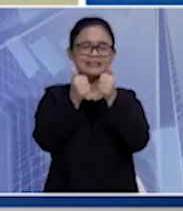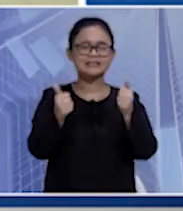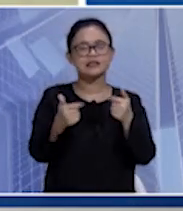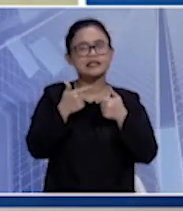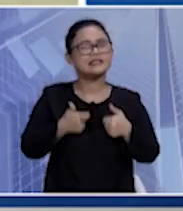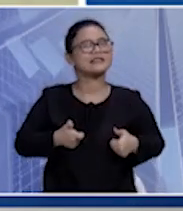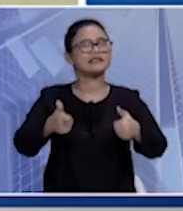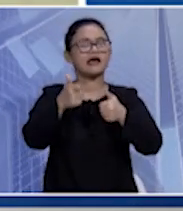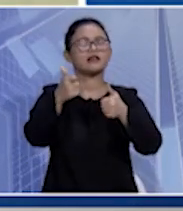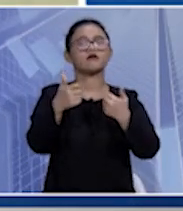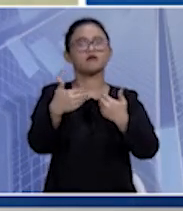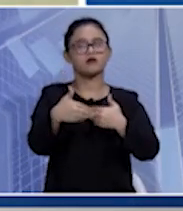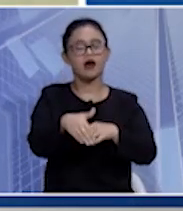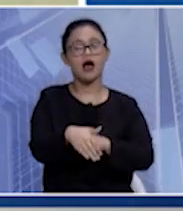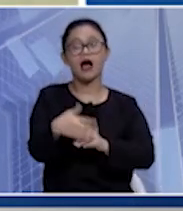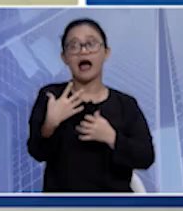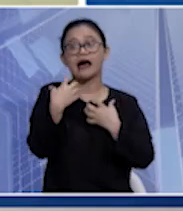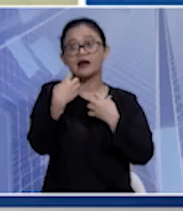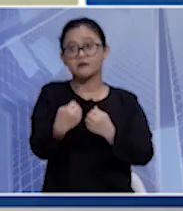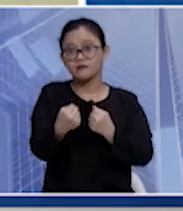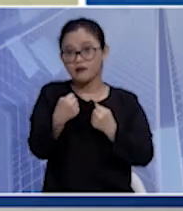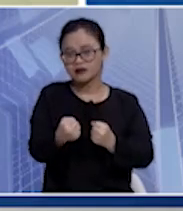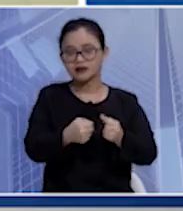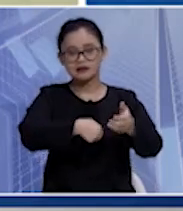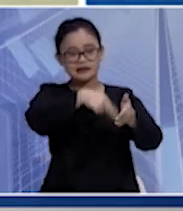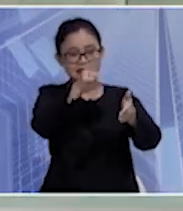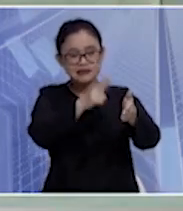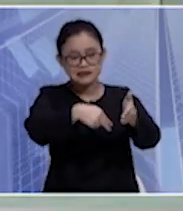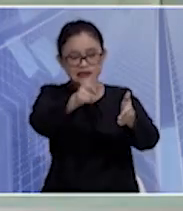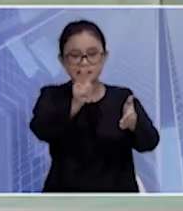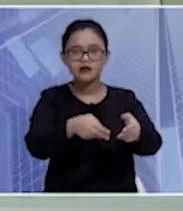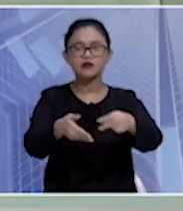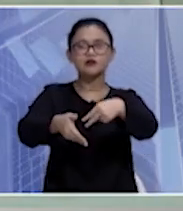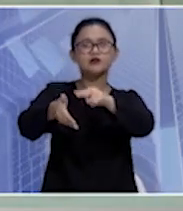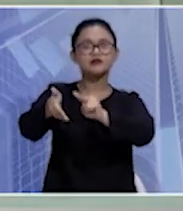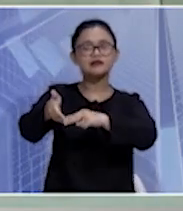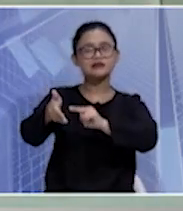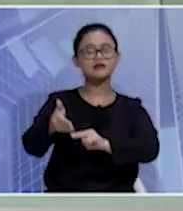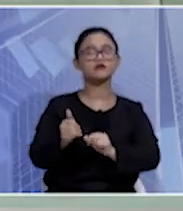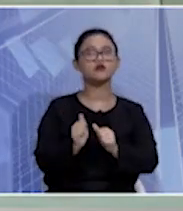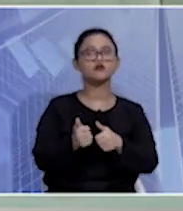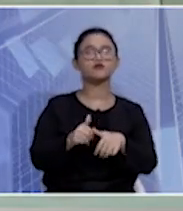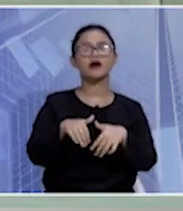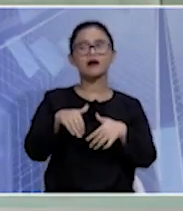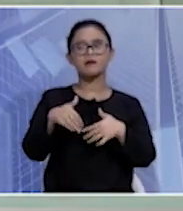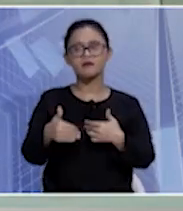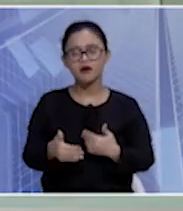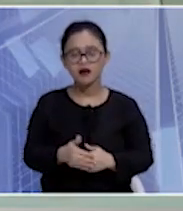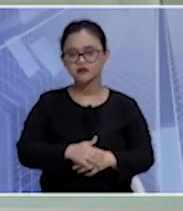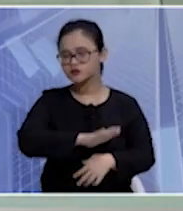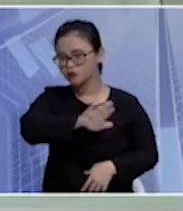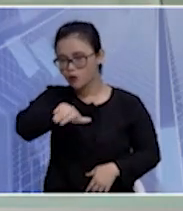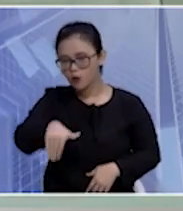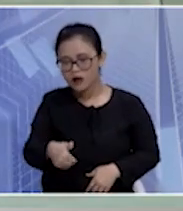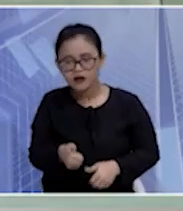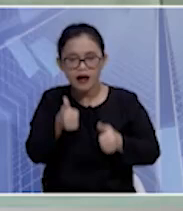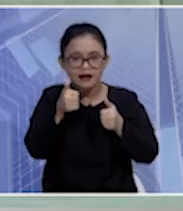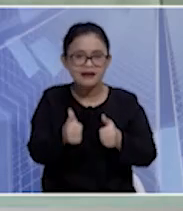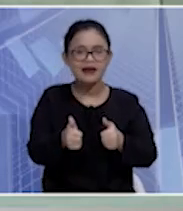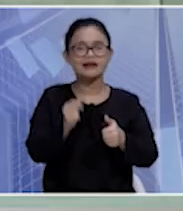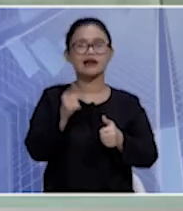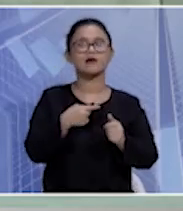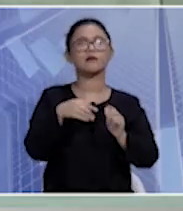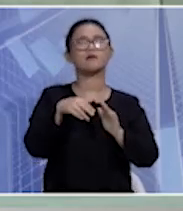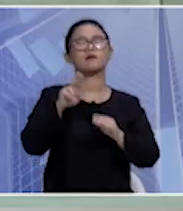dan tentunya tujuan dari dilakukannya lukisan mural ini bersamaan atau berkesinambungan dengan tujuan